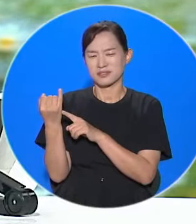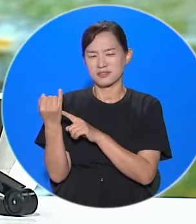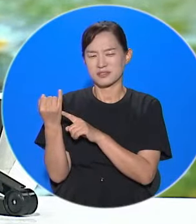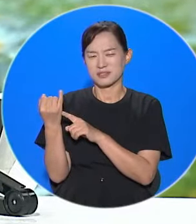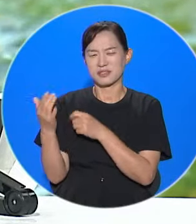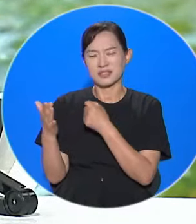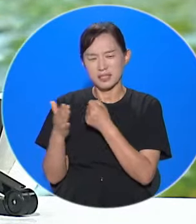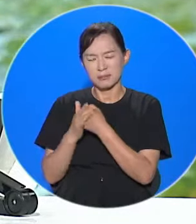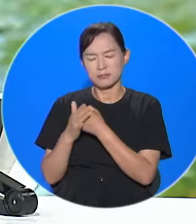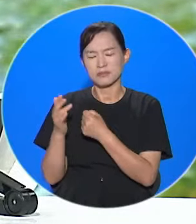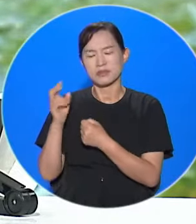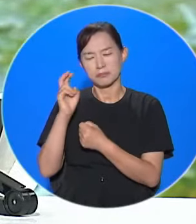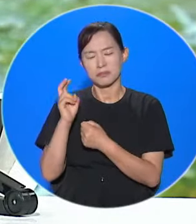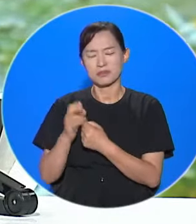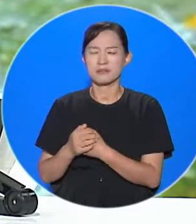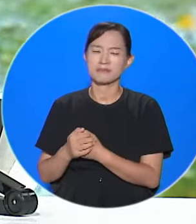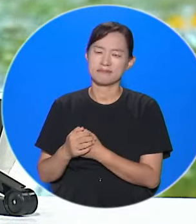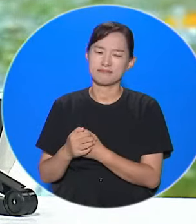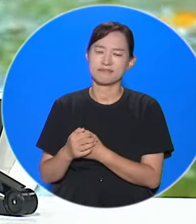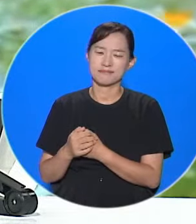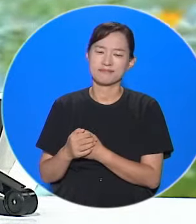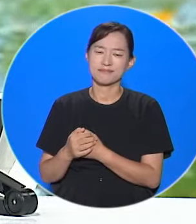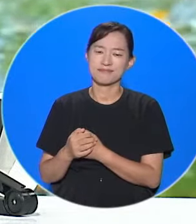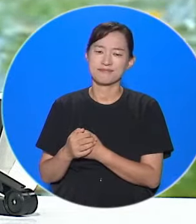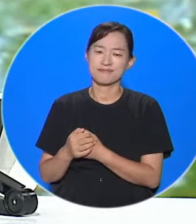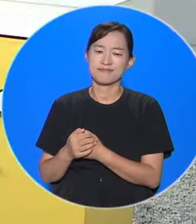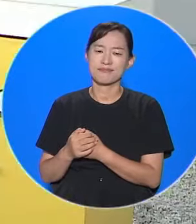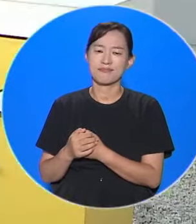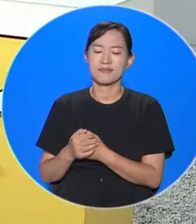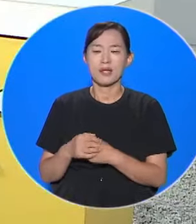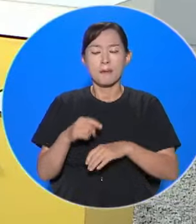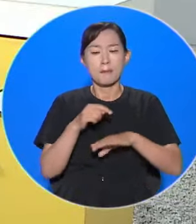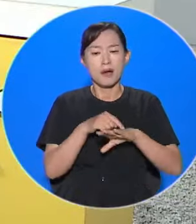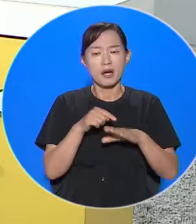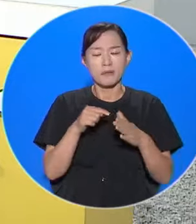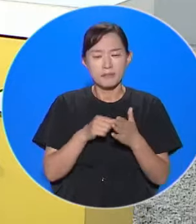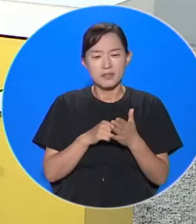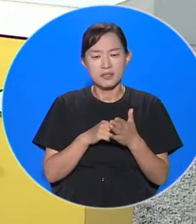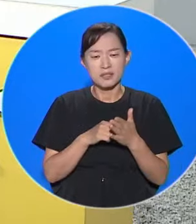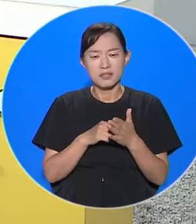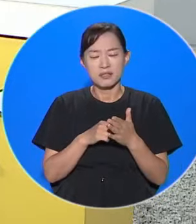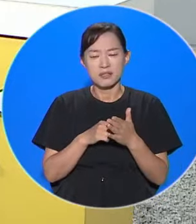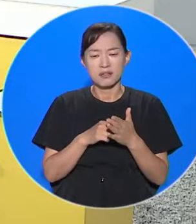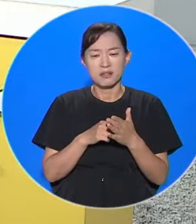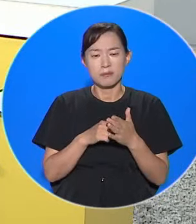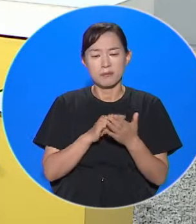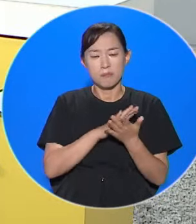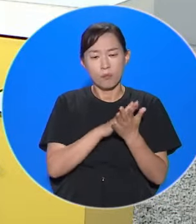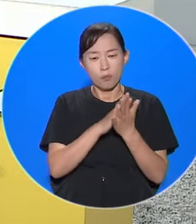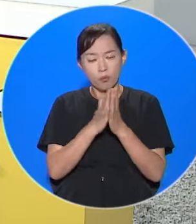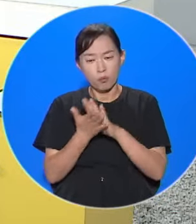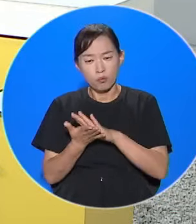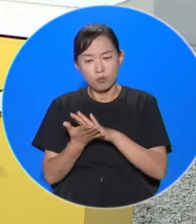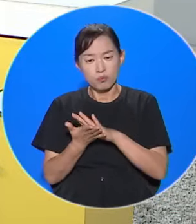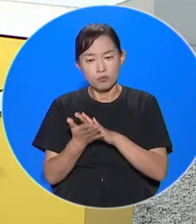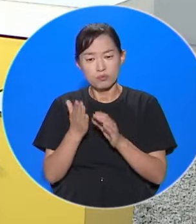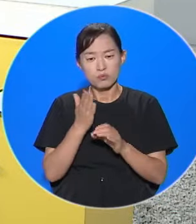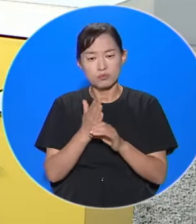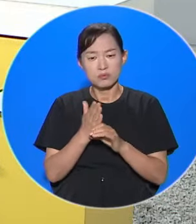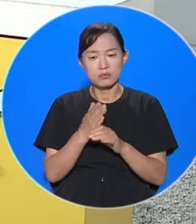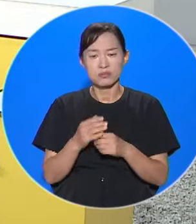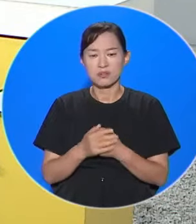쪽으로. 아내 쪽으로. 예. 오, 그 예, 어떻게 마음의 중심도 흔들리세요, 아드님이? 흔들리는 게